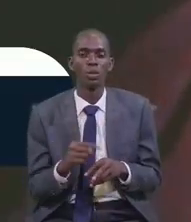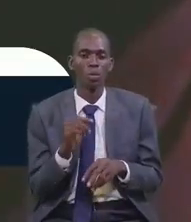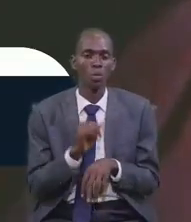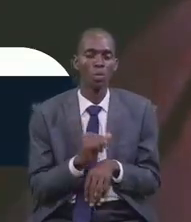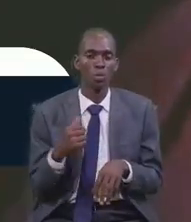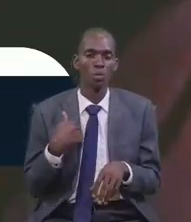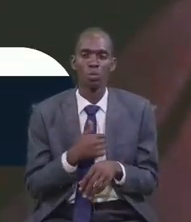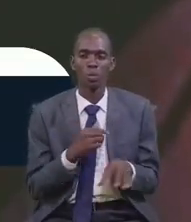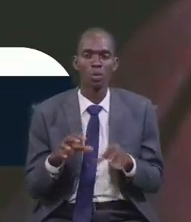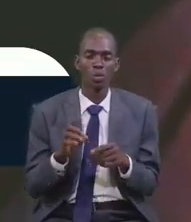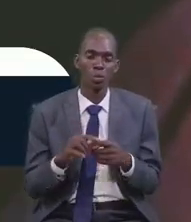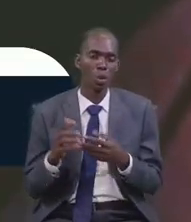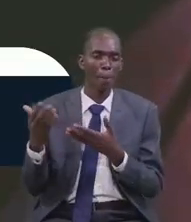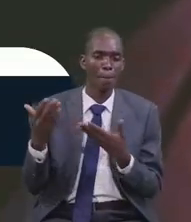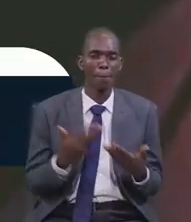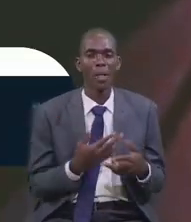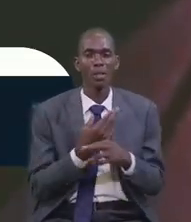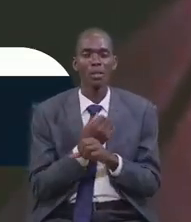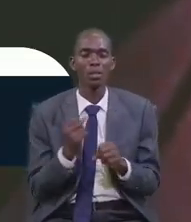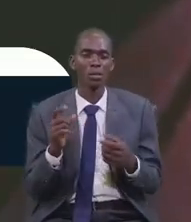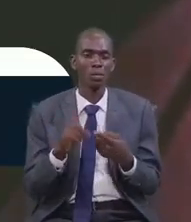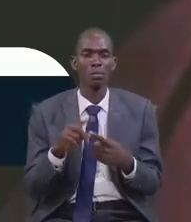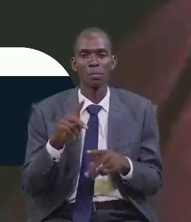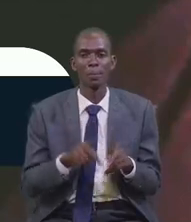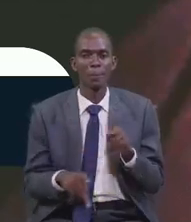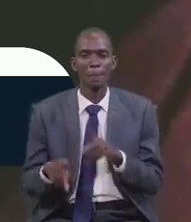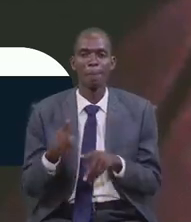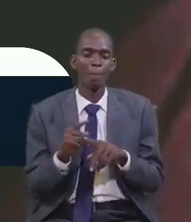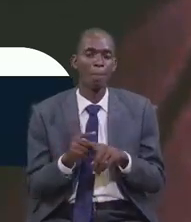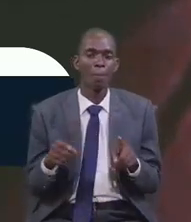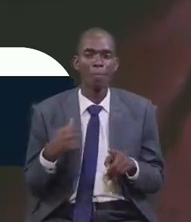apporter la rédemption aux gens. Mais nous faisons cela